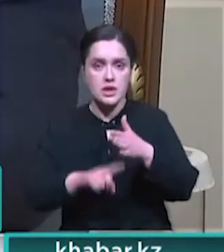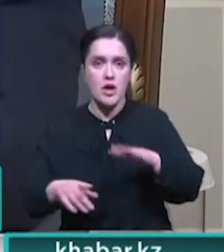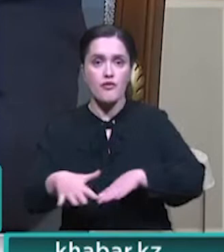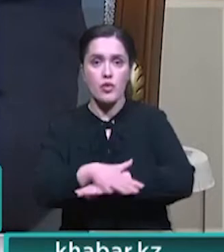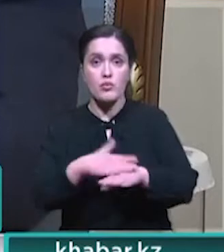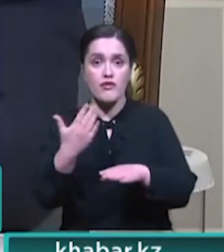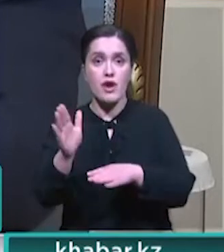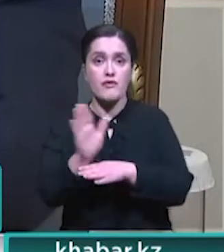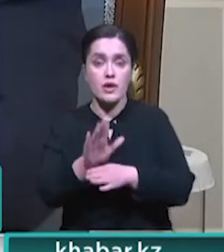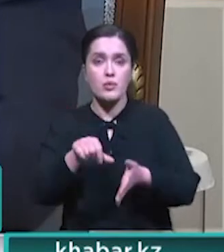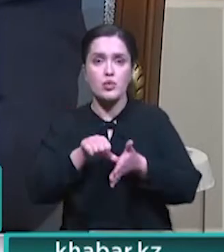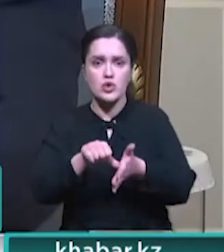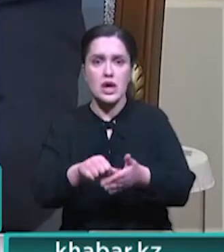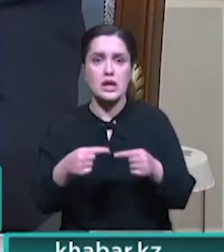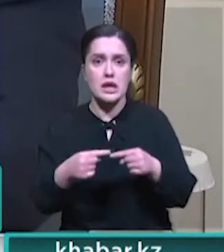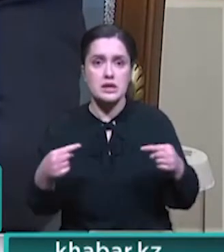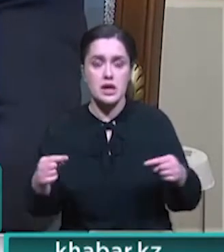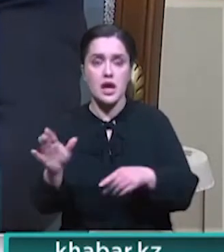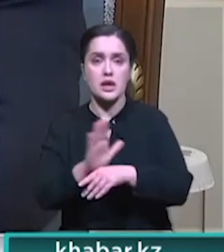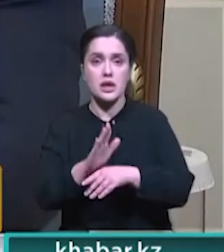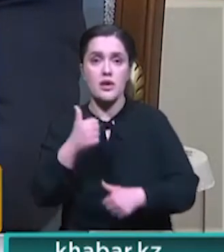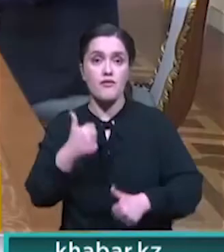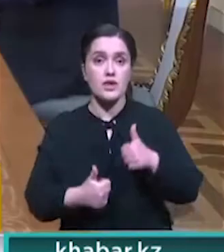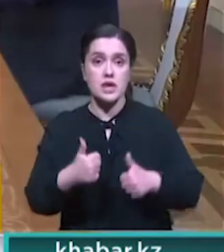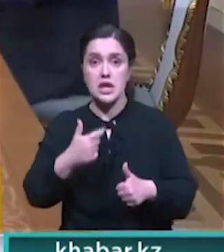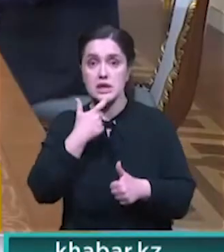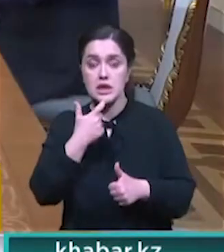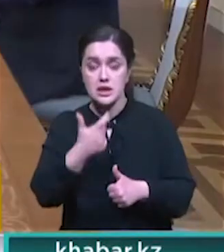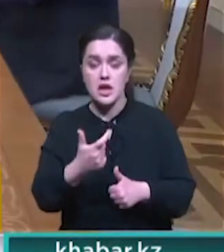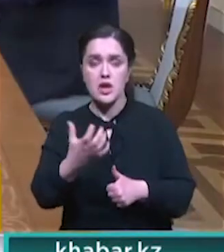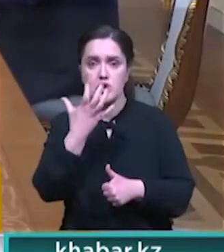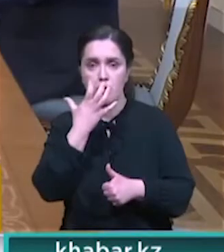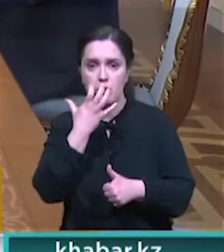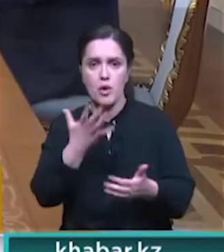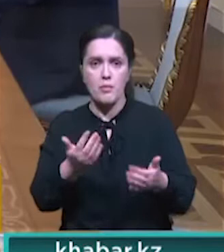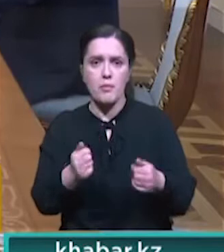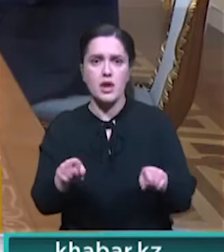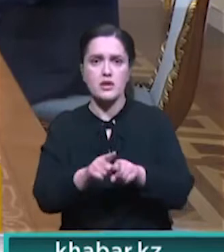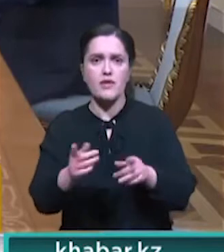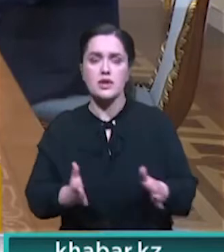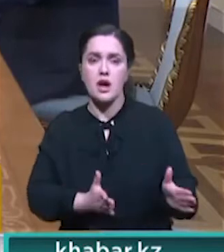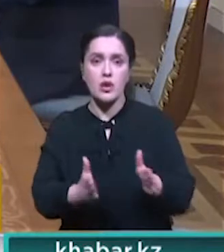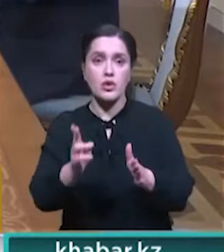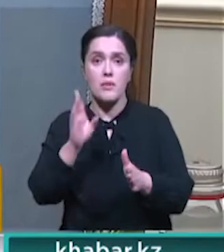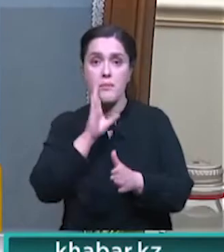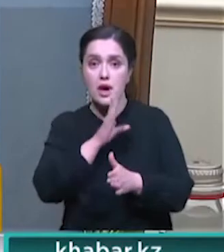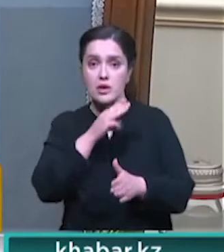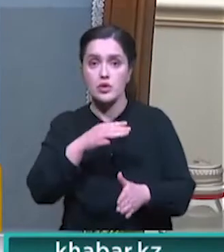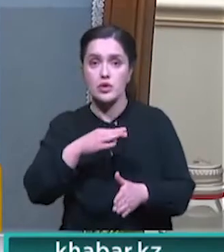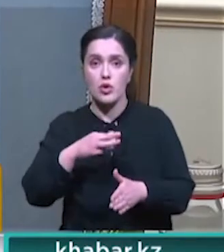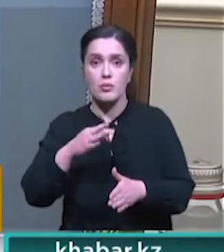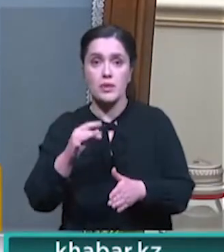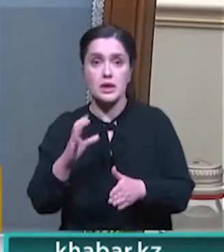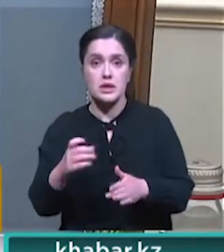принимают участие в различных кинофестивалях зрители тепло приняли такие ваши произведения как дорога к матери томирис и другие